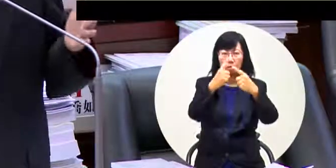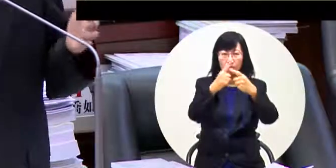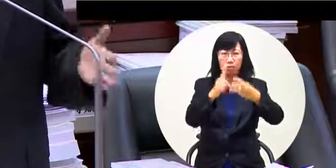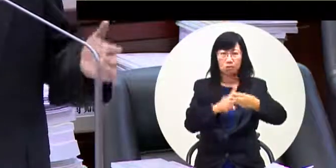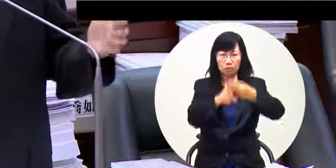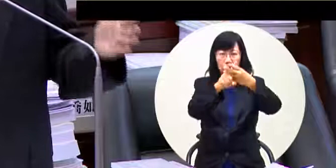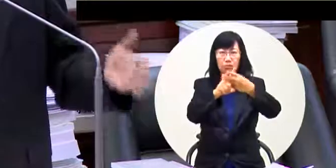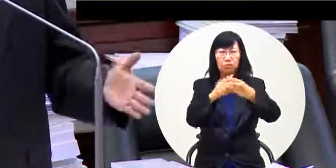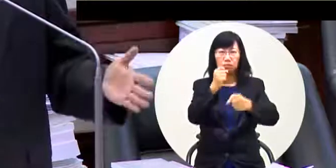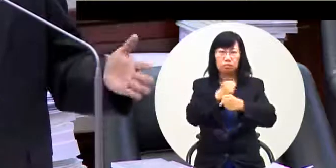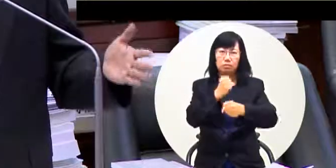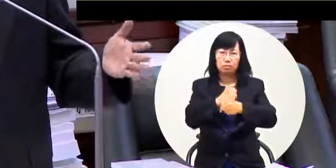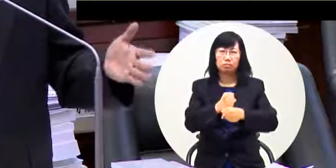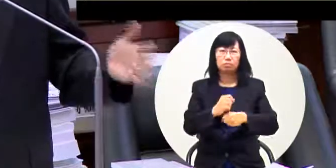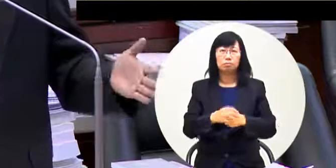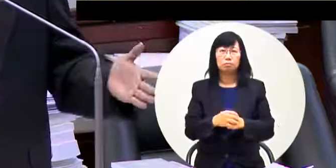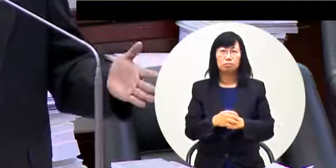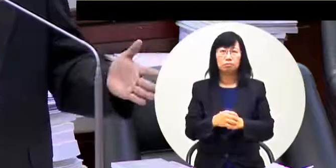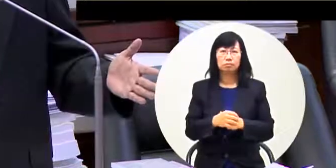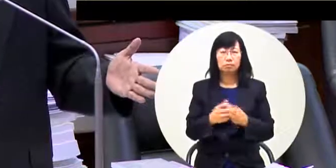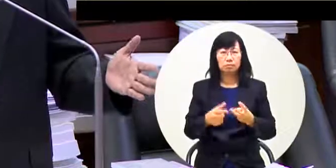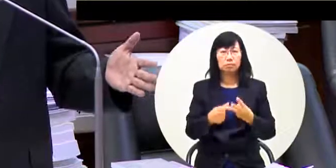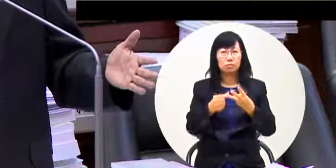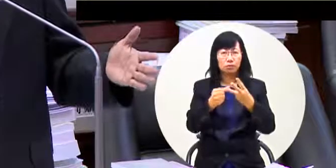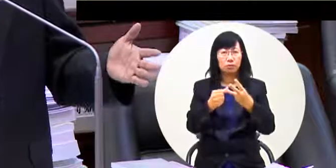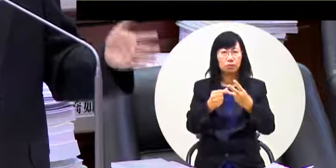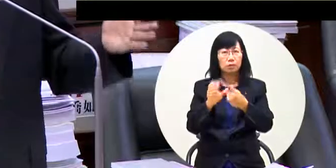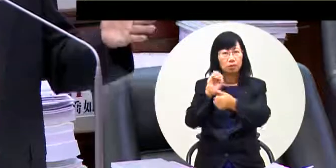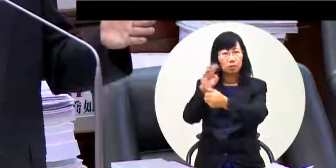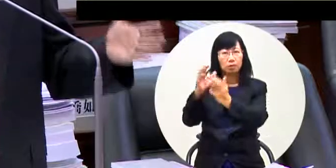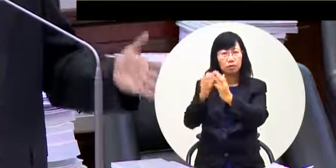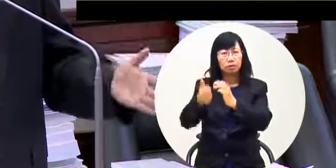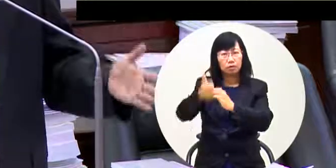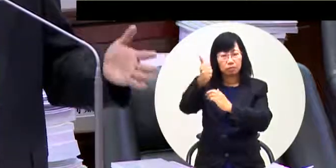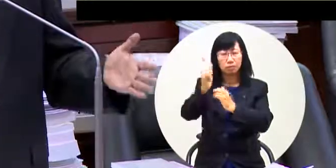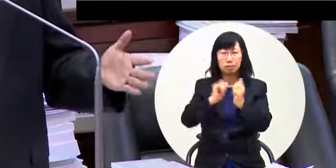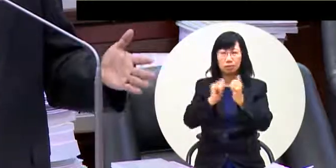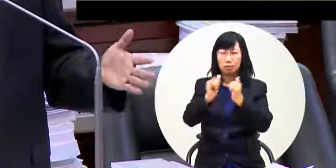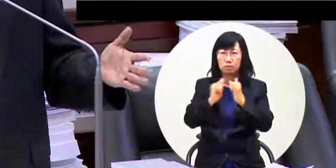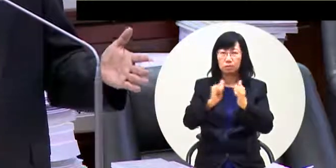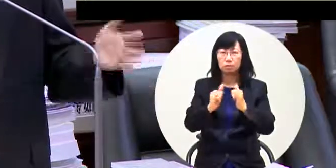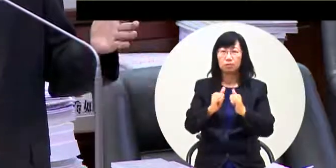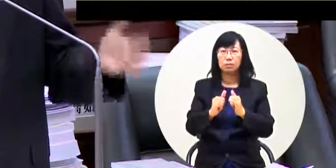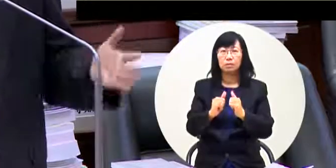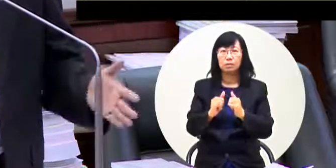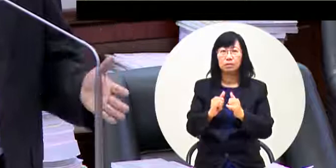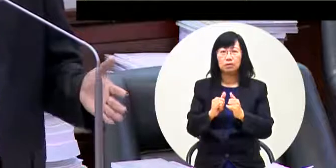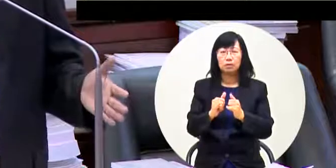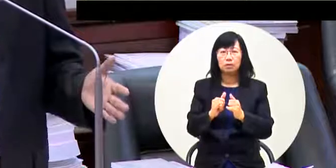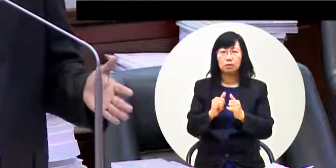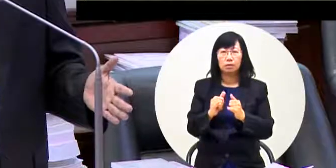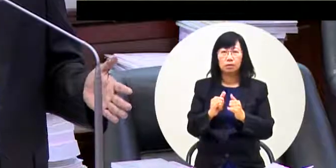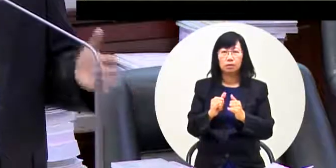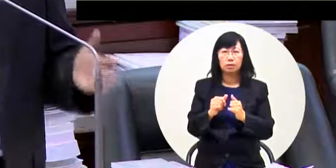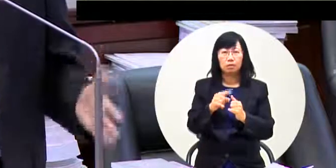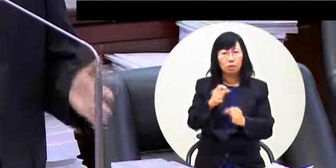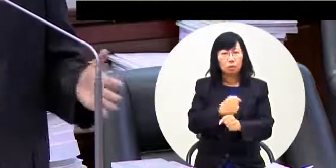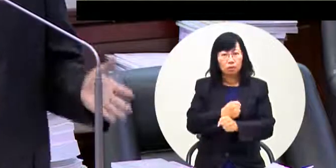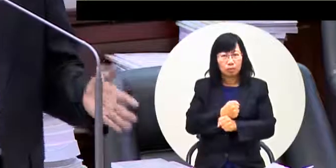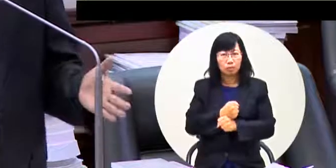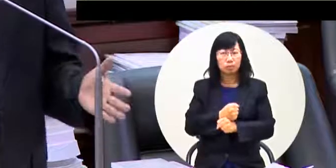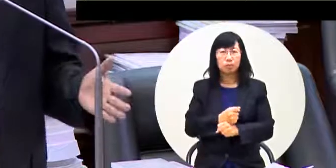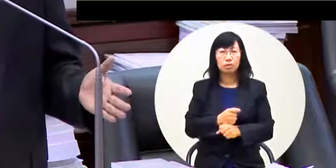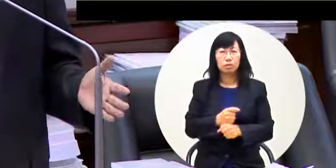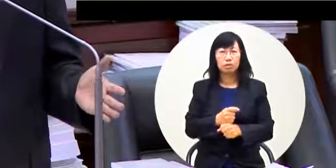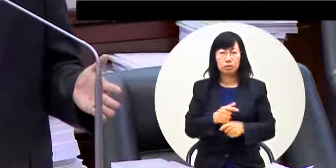跟市长跟所有的市民报告是，我们不要去忽略掉我们的心理